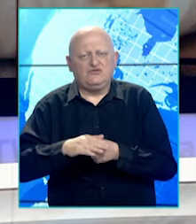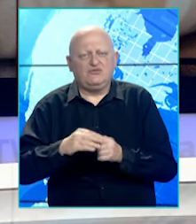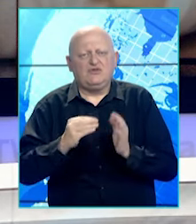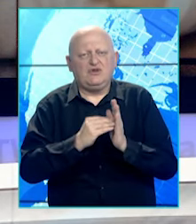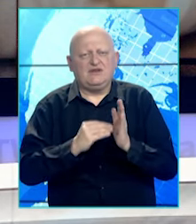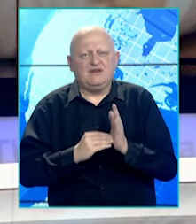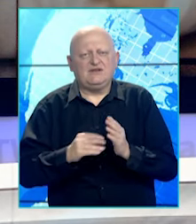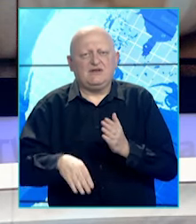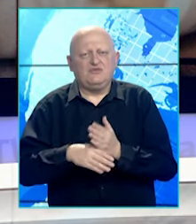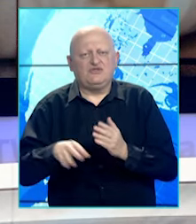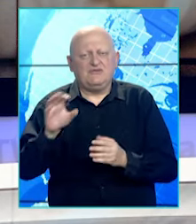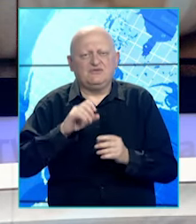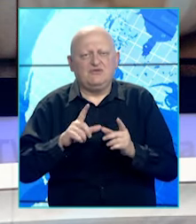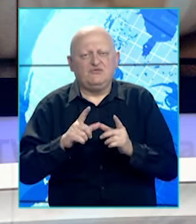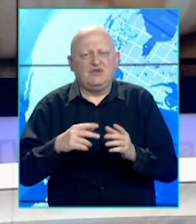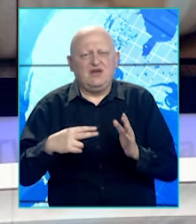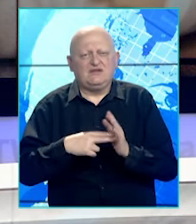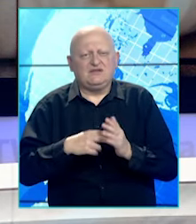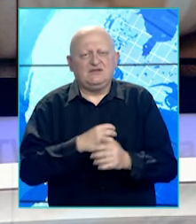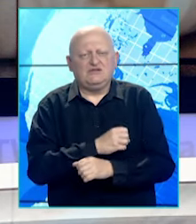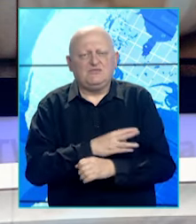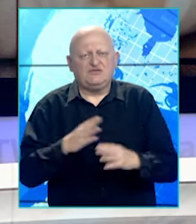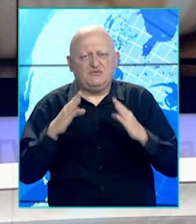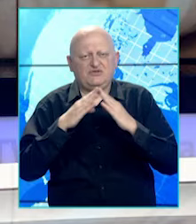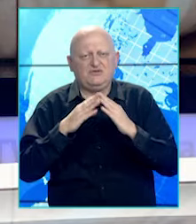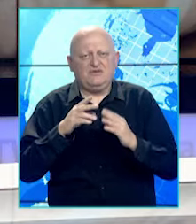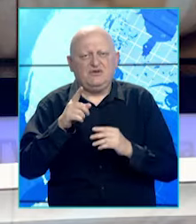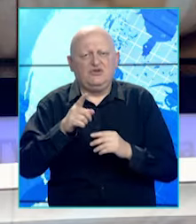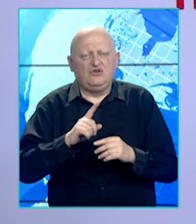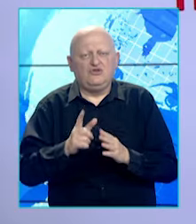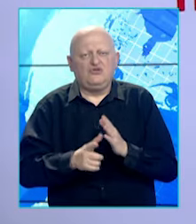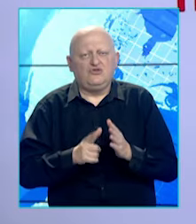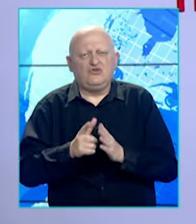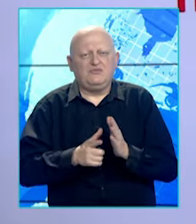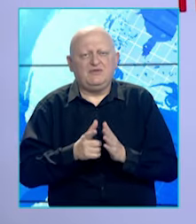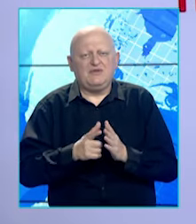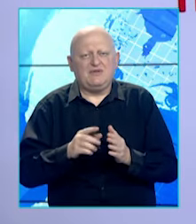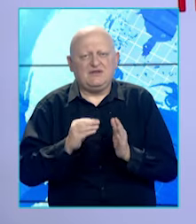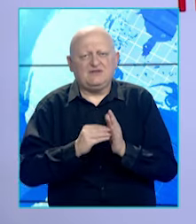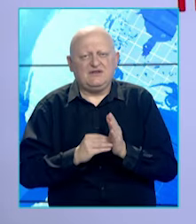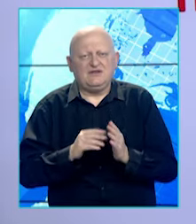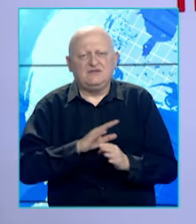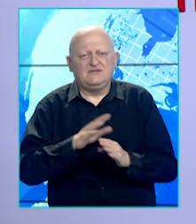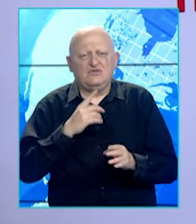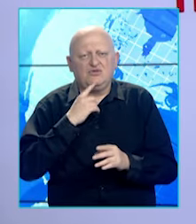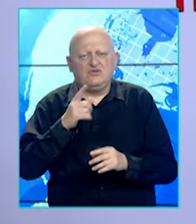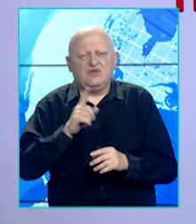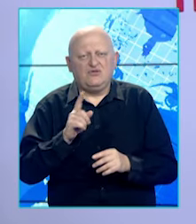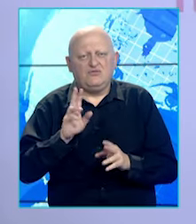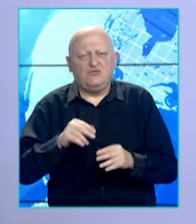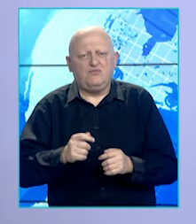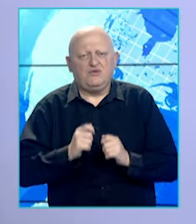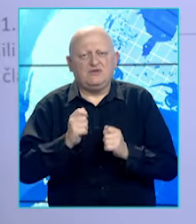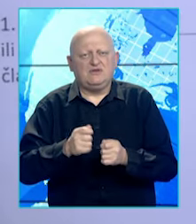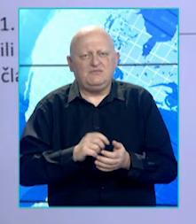152.488 ispunilo je kriterije za pomoć Evropske unije energetski siromašnim domaćinstvima. No to je privremena lista i svi koji nisu na